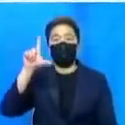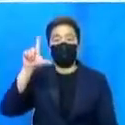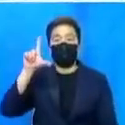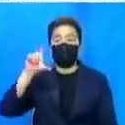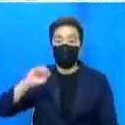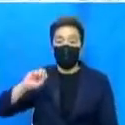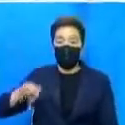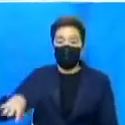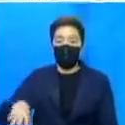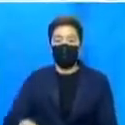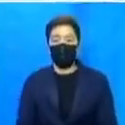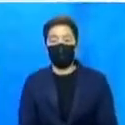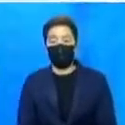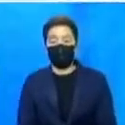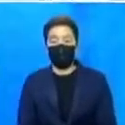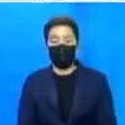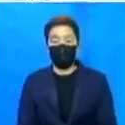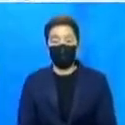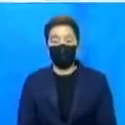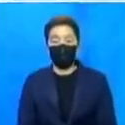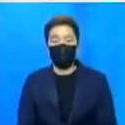หลักล้าน